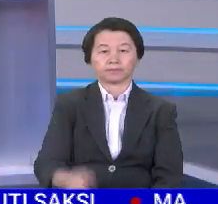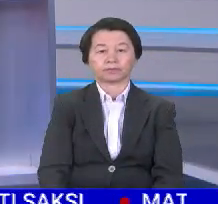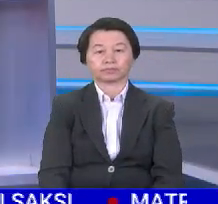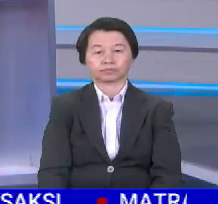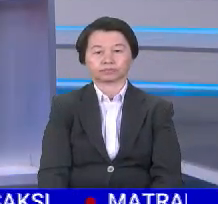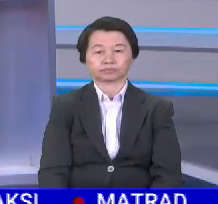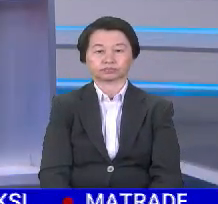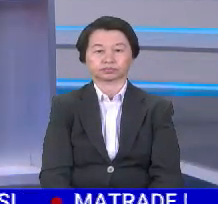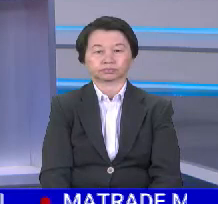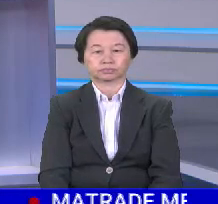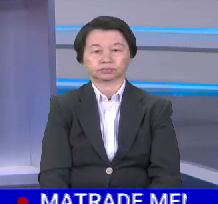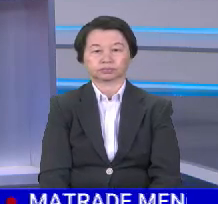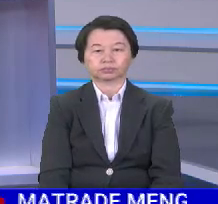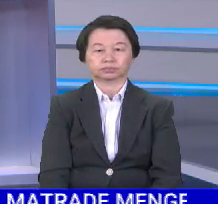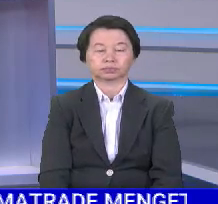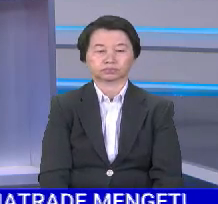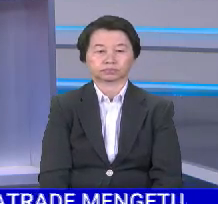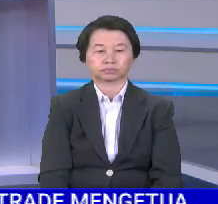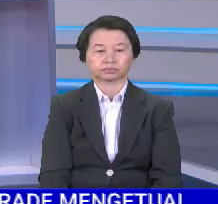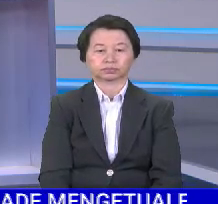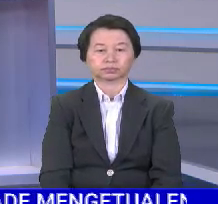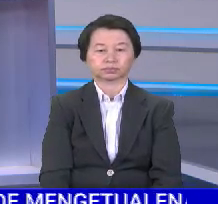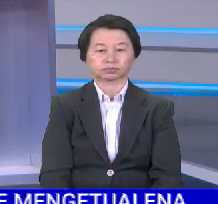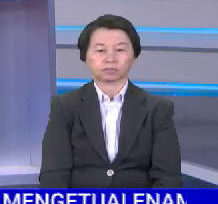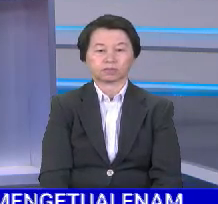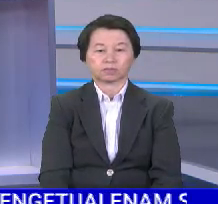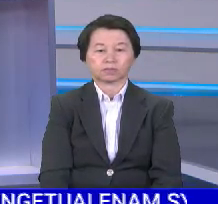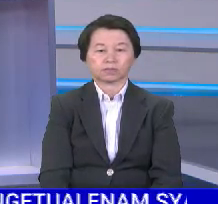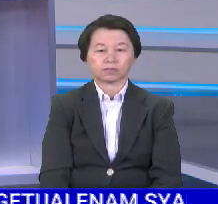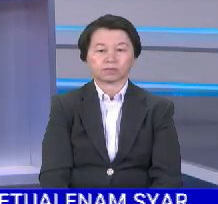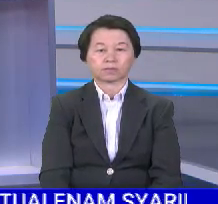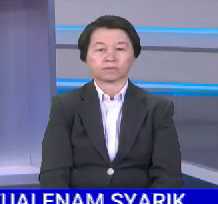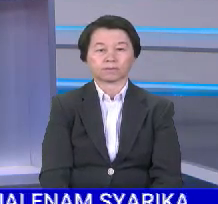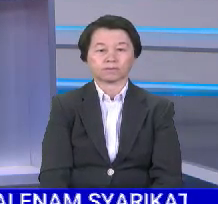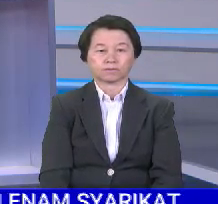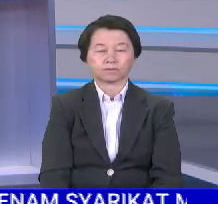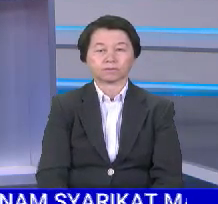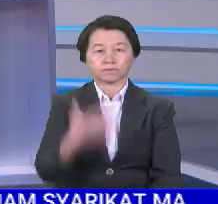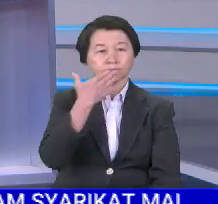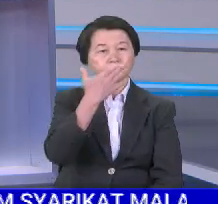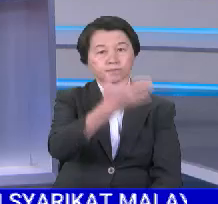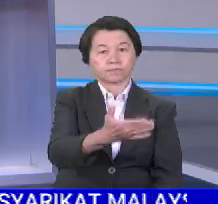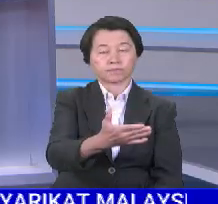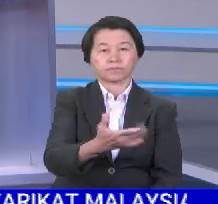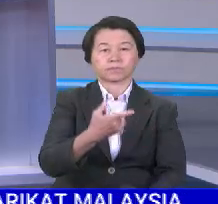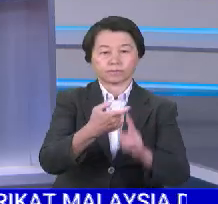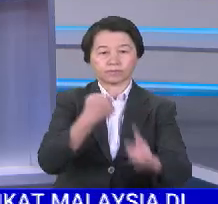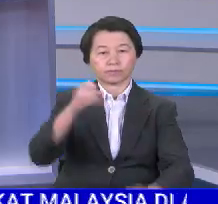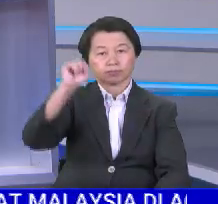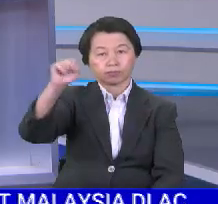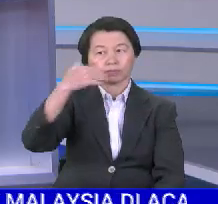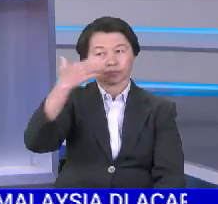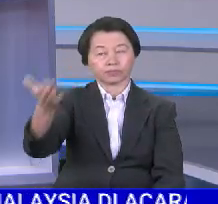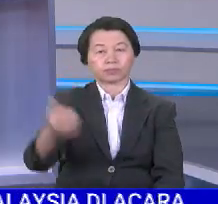untuk info terkini dan sahih. Kembali bersama Azam di Angkasa Puri. Silakan Azam. Baik, terima kasih Redwin langsung dari